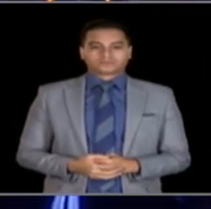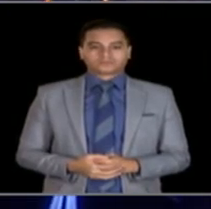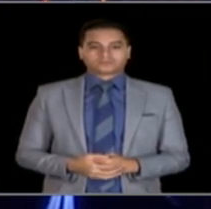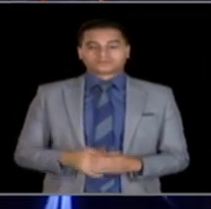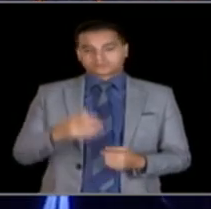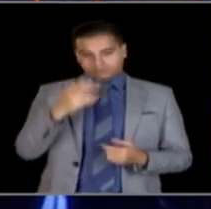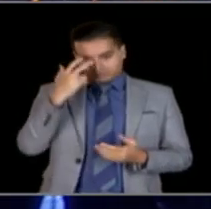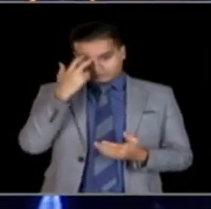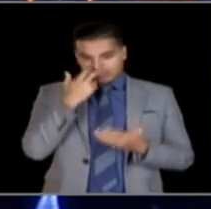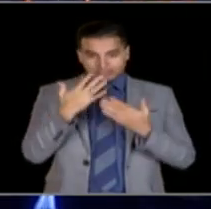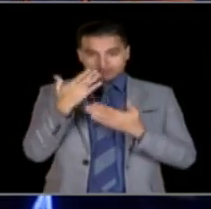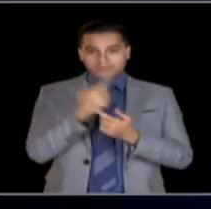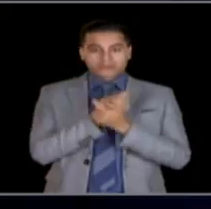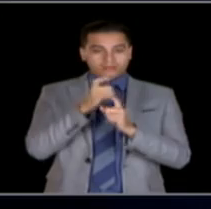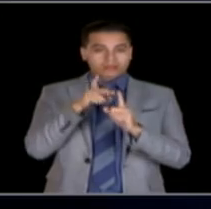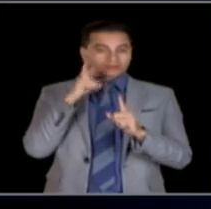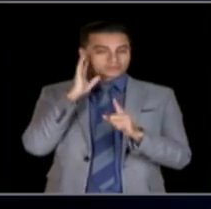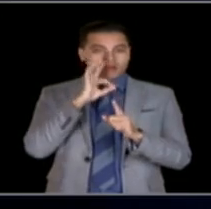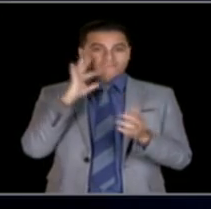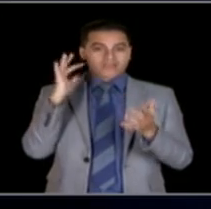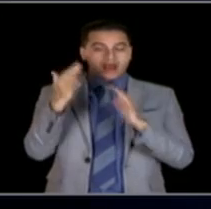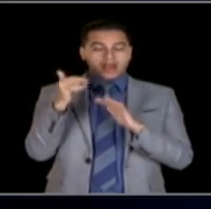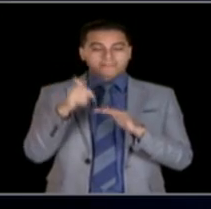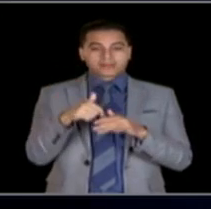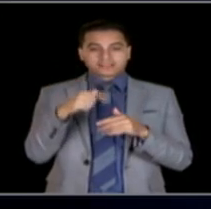موقع تراث عالمي لليونسكو من